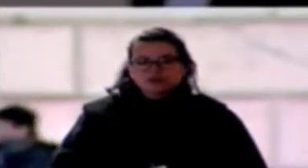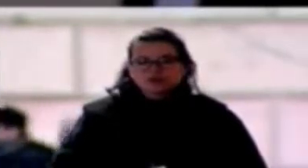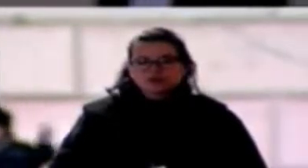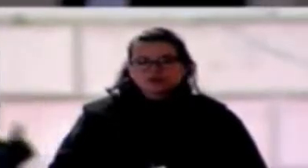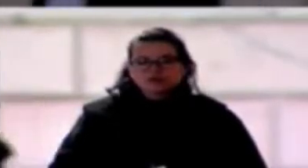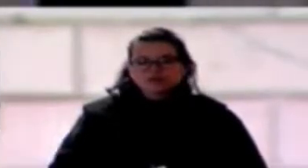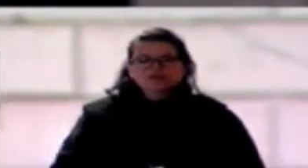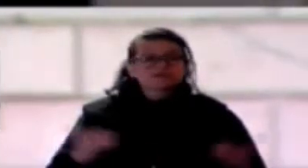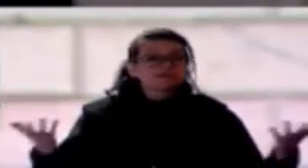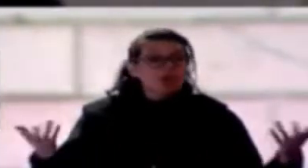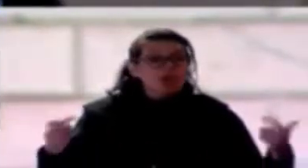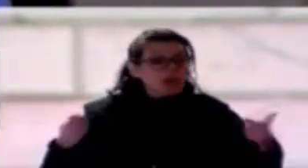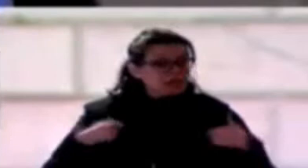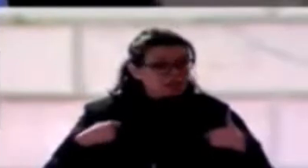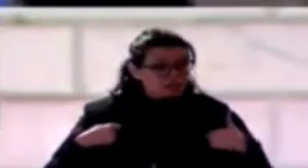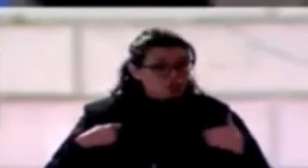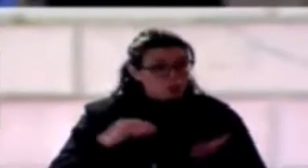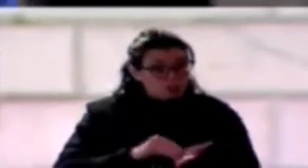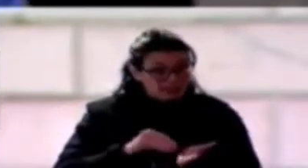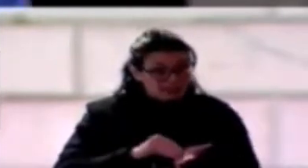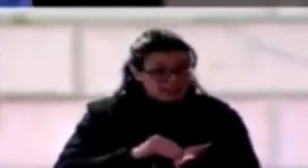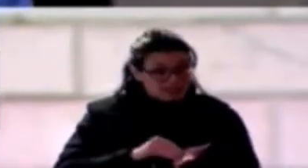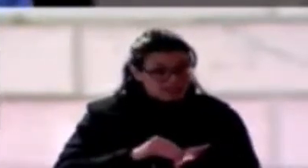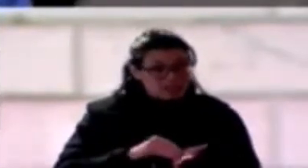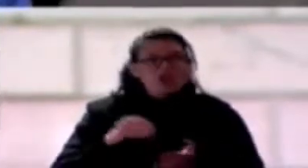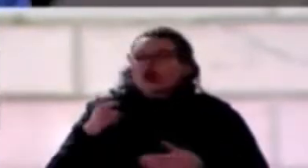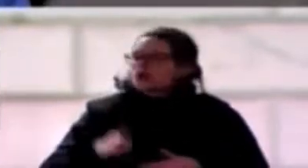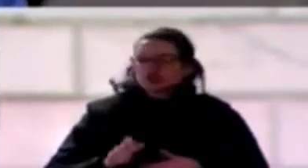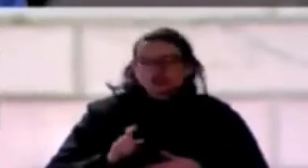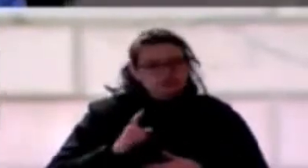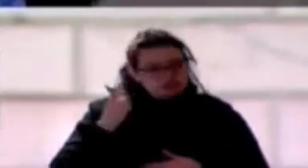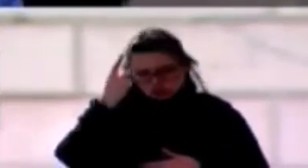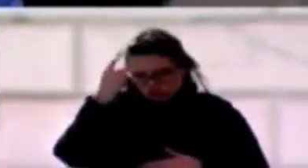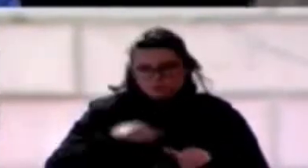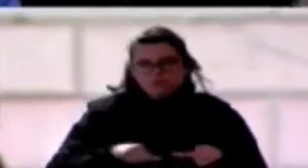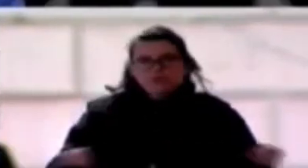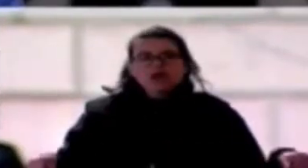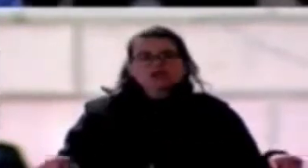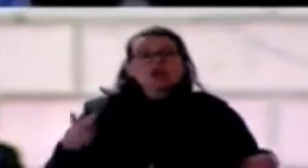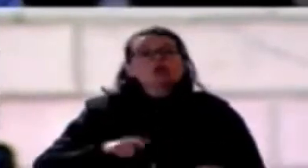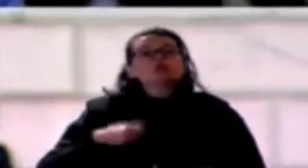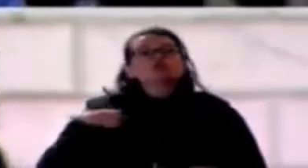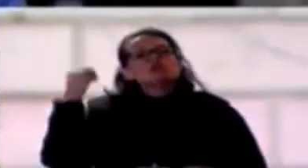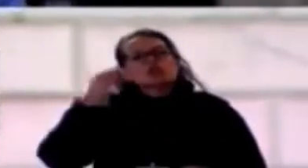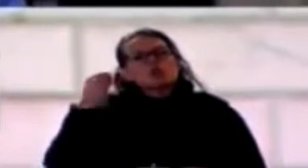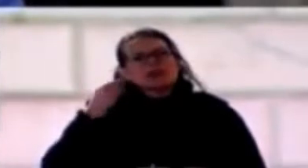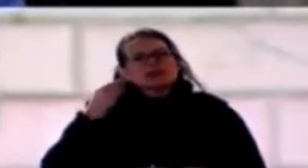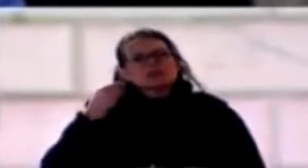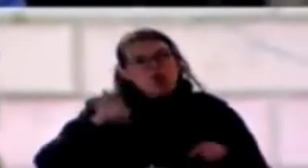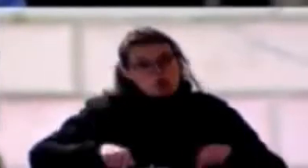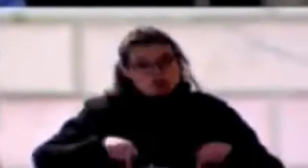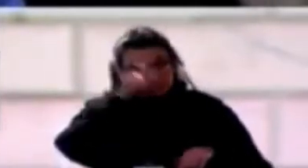Ma io sono qui soprattutto per un motivo, perché io penso che quello che sta succedendo nel nostro paese,